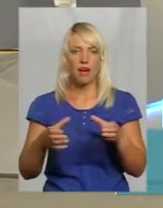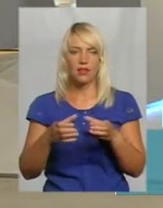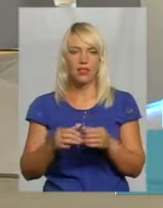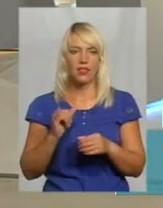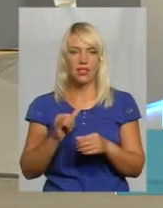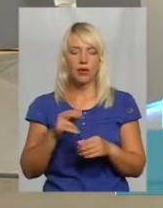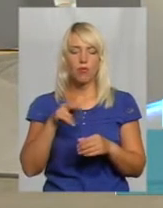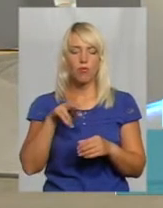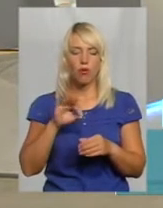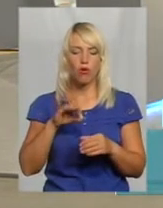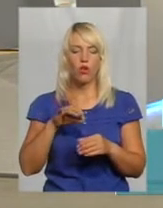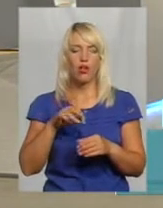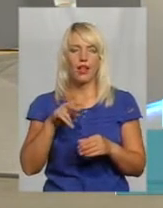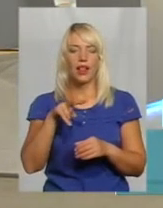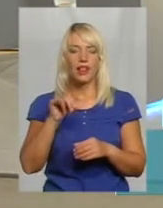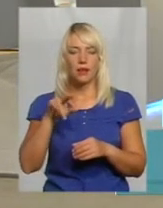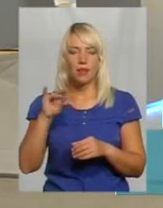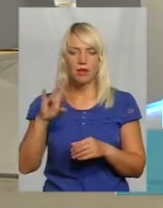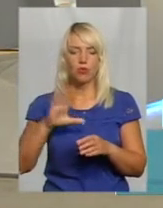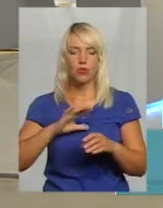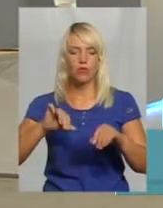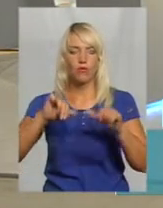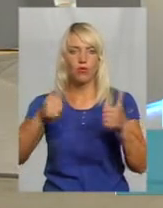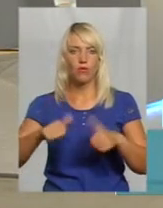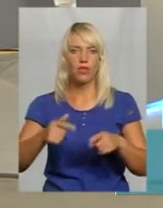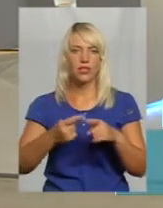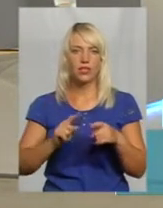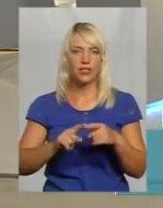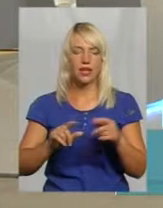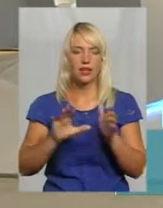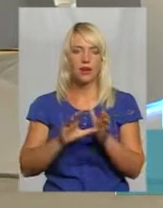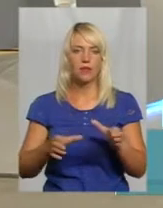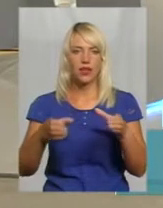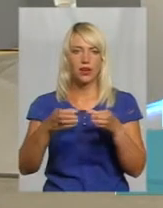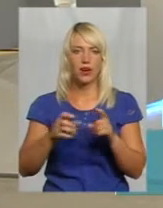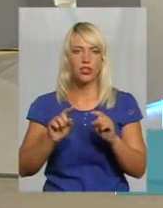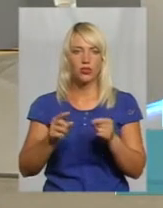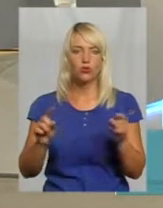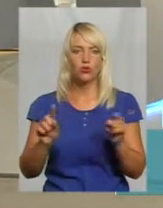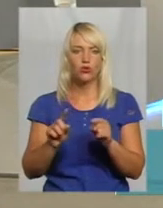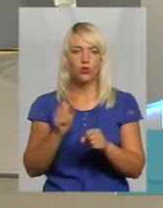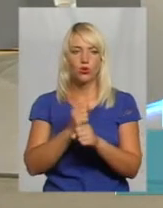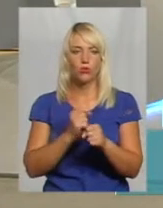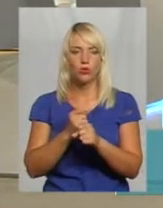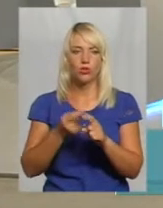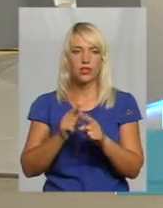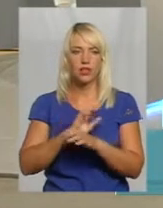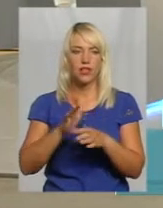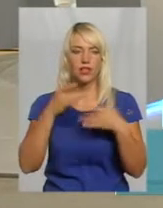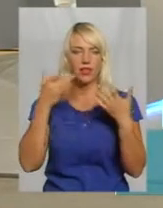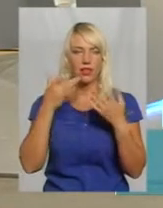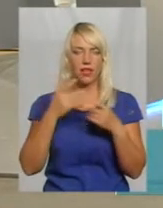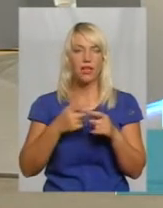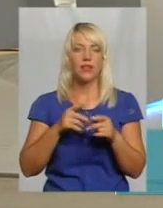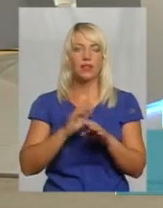суті, до липня йшло формування цієї бригади, тому що робота – це нелегка. Нелегка